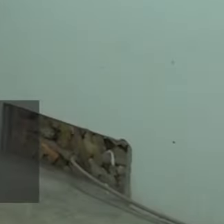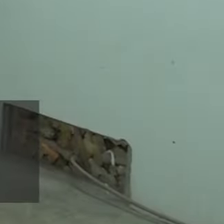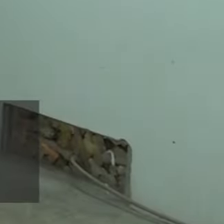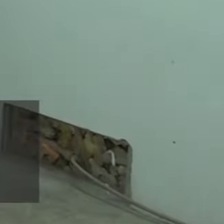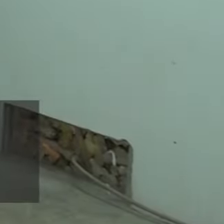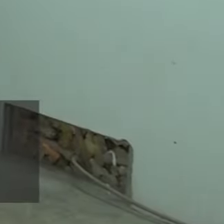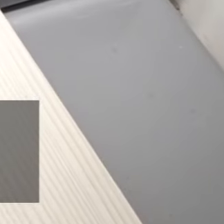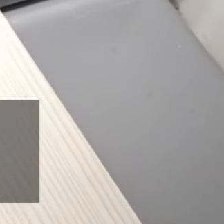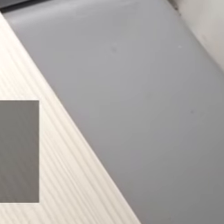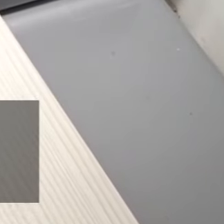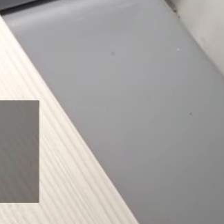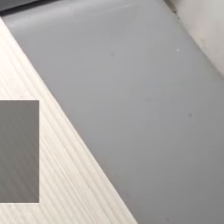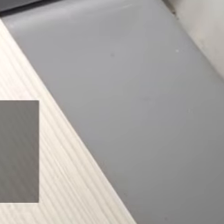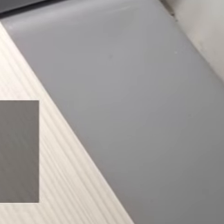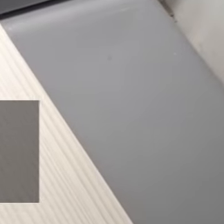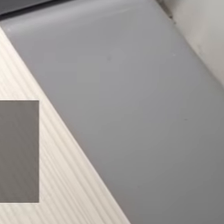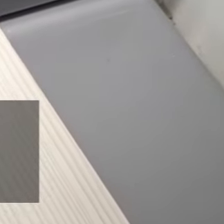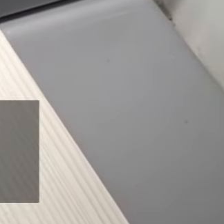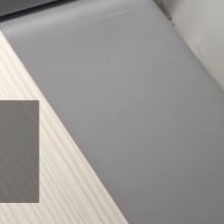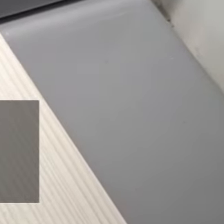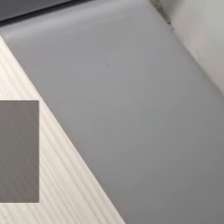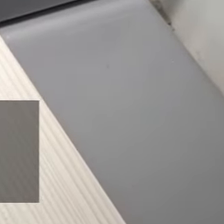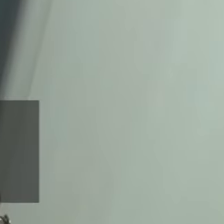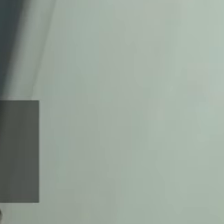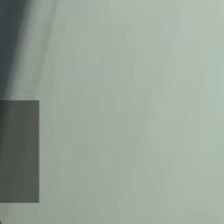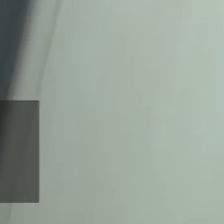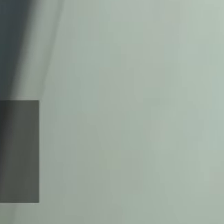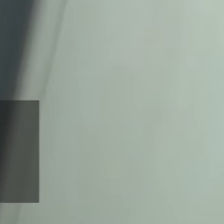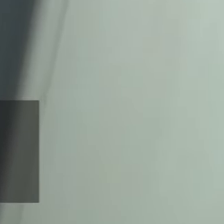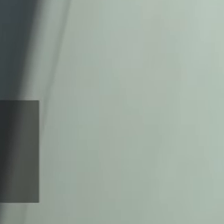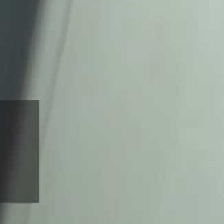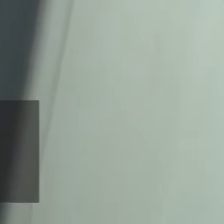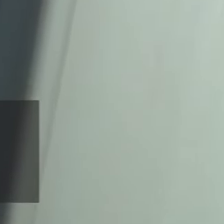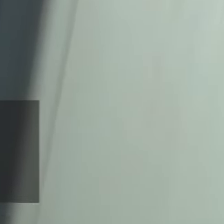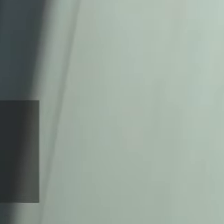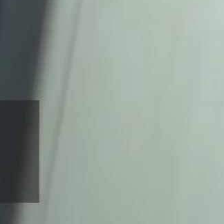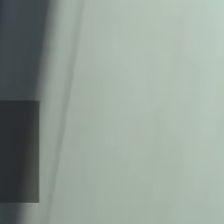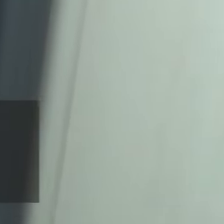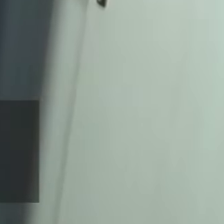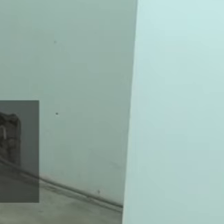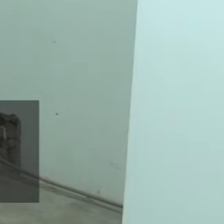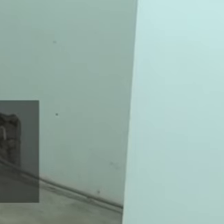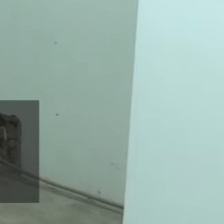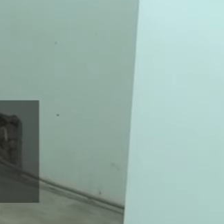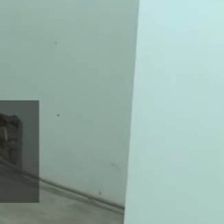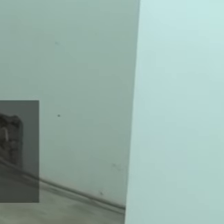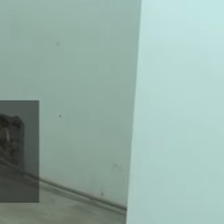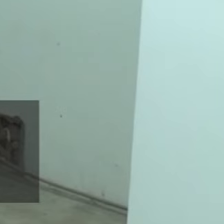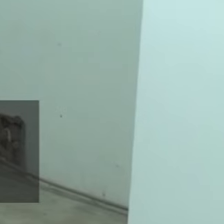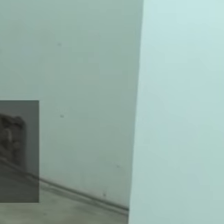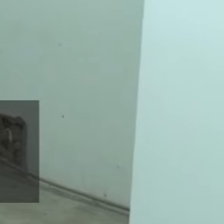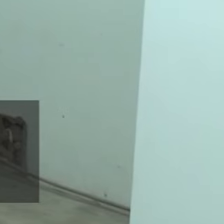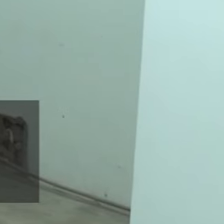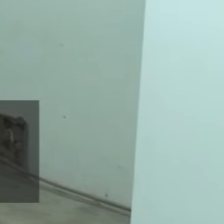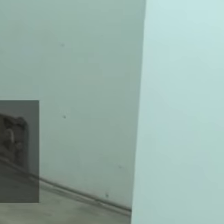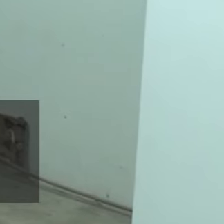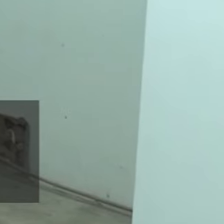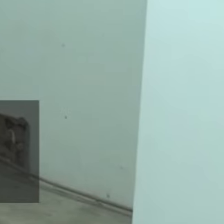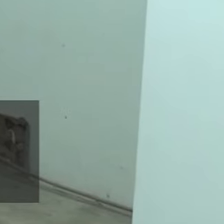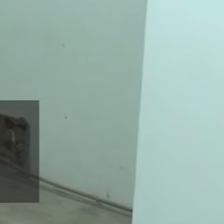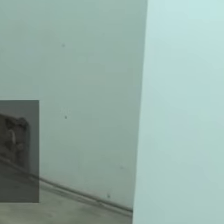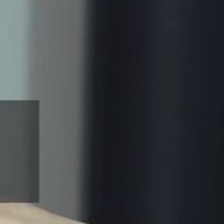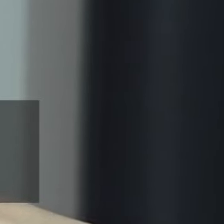Алматинский изобретатель Сергей Старков еще 20 лет назад разработал в своем доме так называемый жесткий модуль. Металлическое укрытие